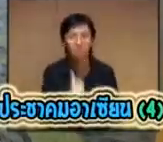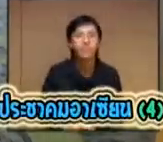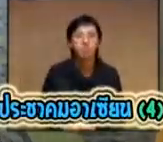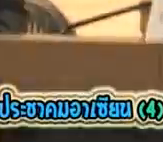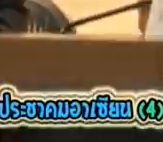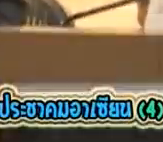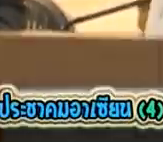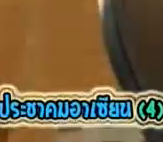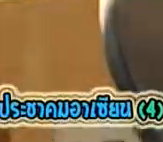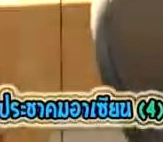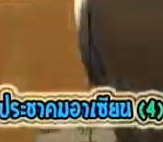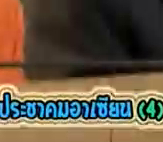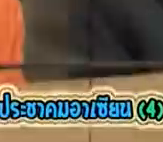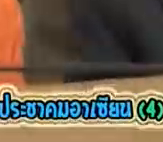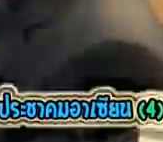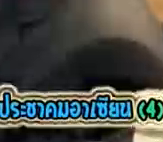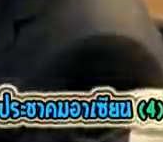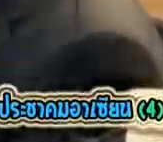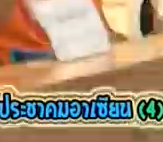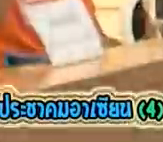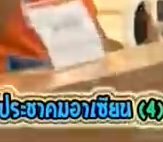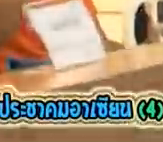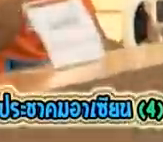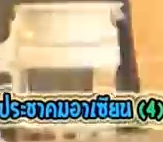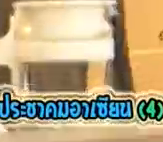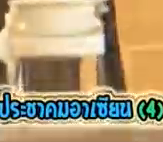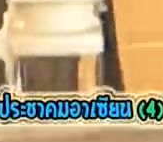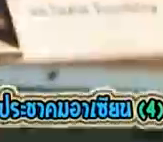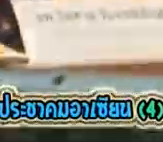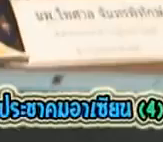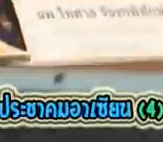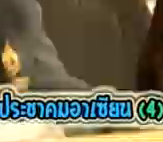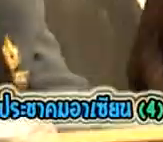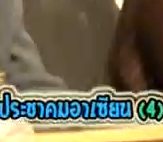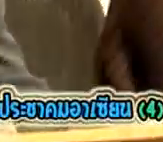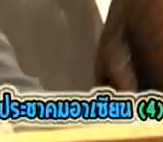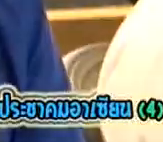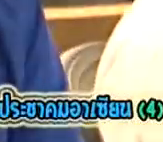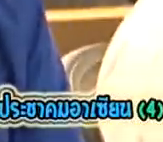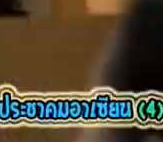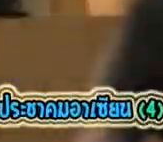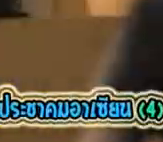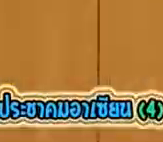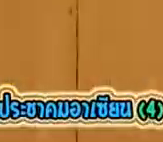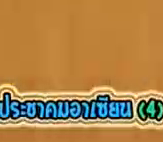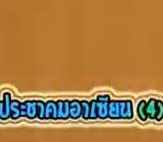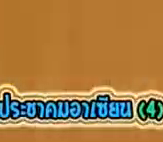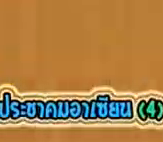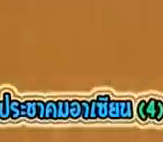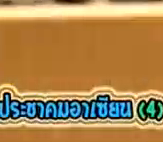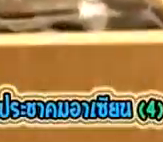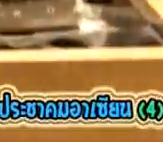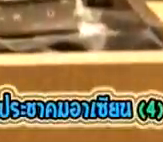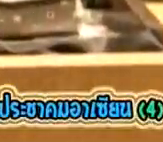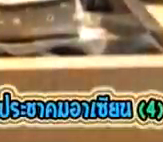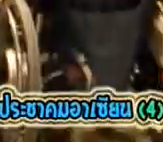เวที เสรวนอาวารัชชาิเพื่อการรพลงขบเพื่อนประเทศไทย สู่เป้าหมายเมองศุนกลางอารยศาปัแหงราชาคมอาเซียนที่จะขาดไมได